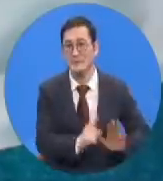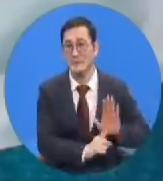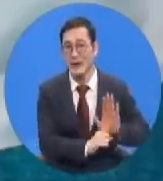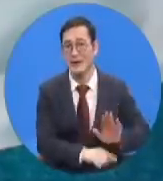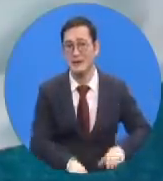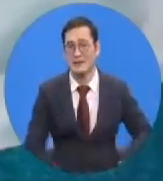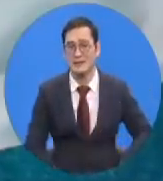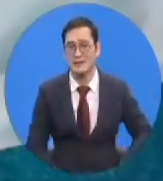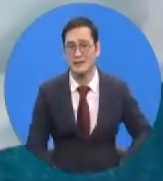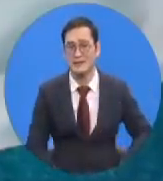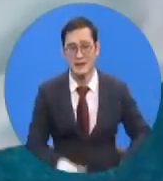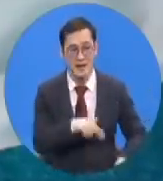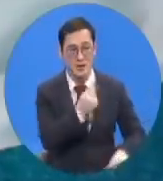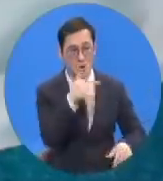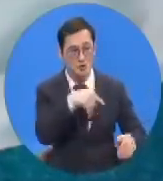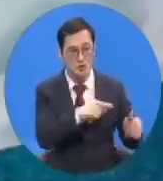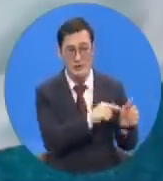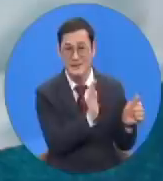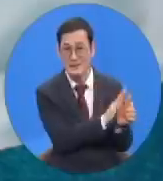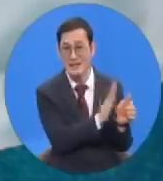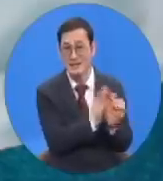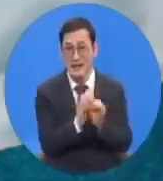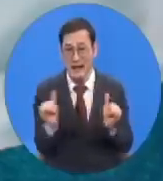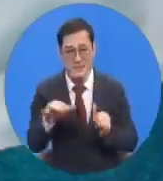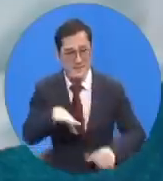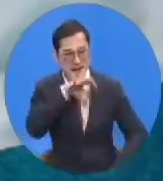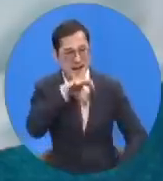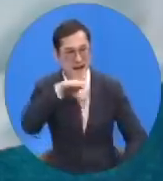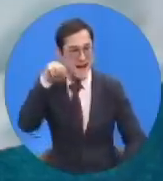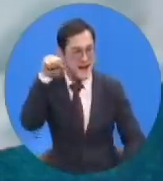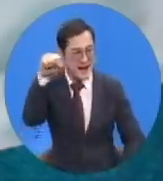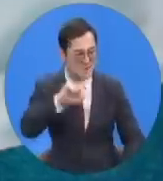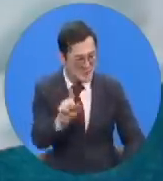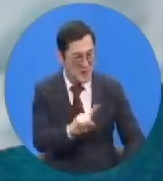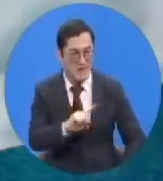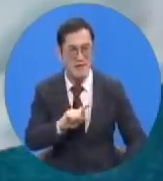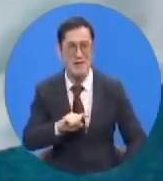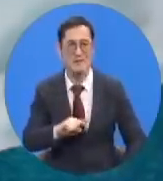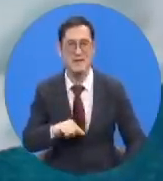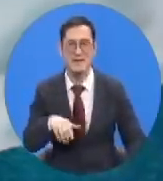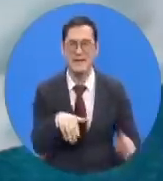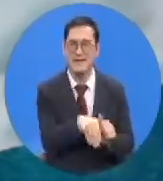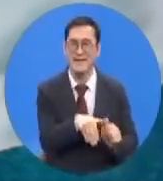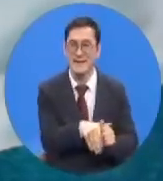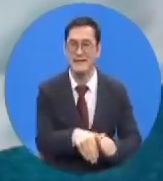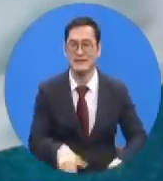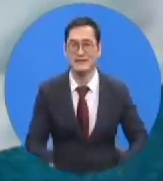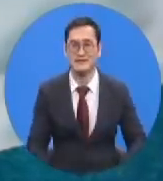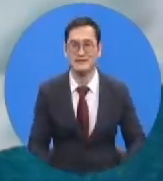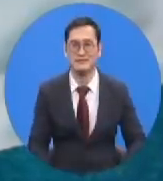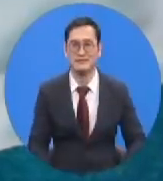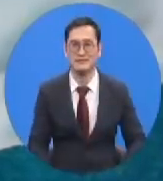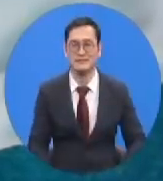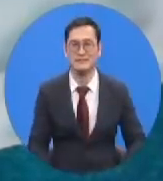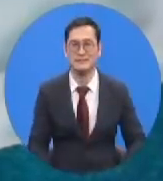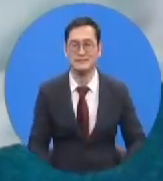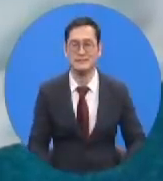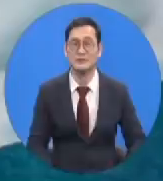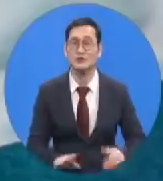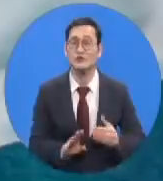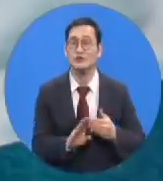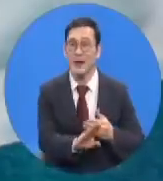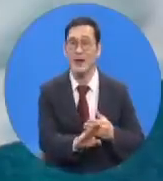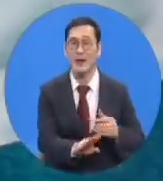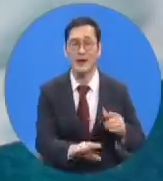이 강성 지지층으로부터 엄청난 비난을 받고 있다는 얘기를 어제 저희가 전해드리기도 했는데 그래서일까요? 재선